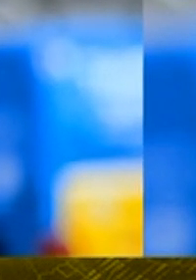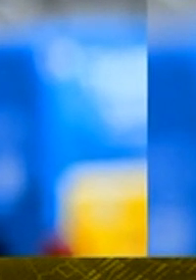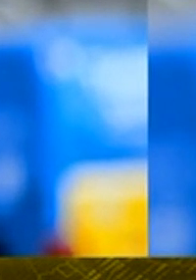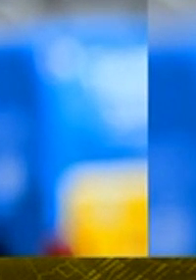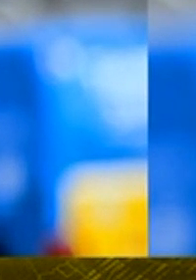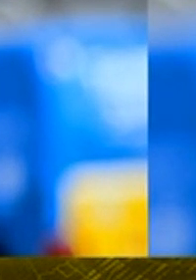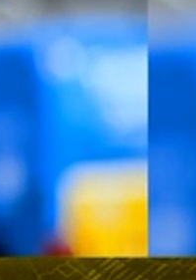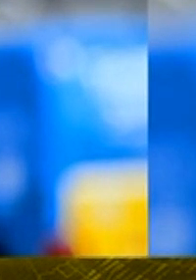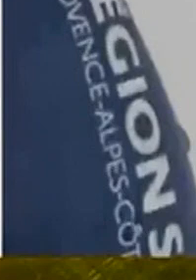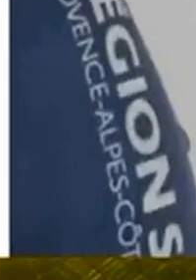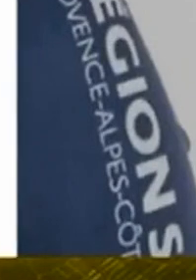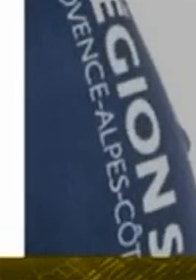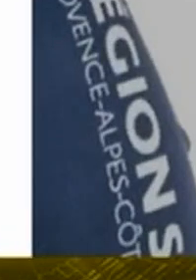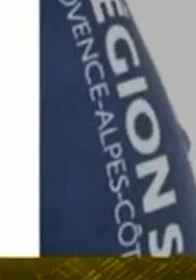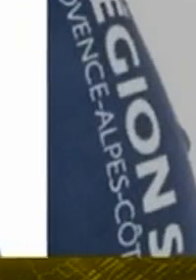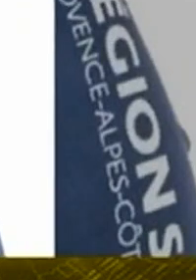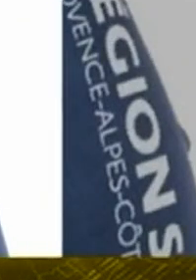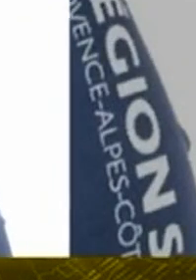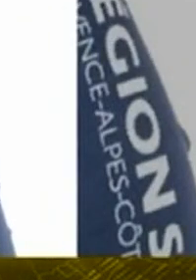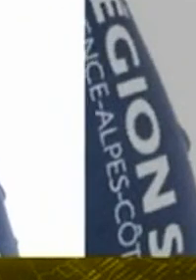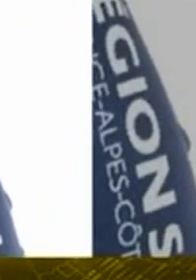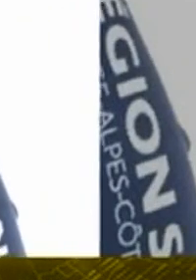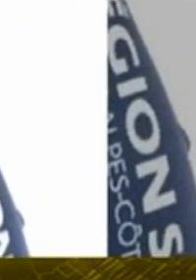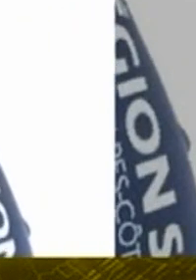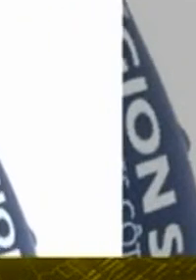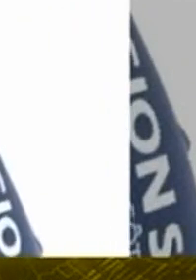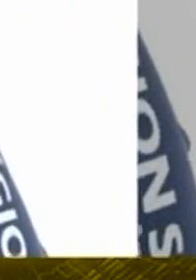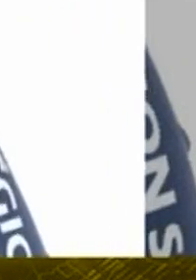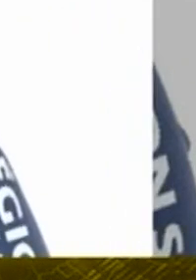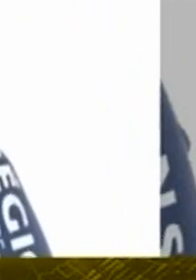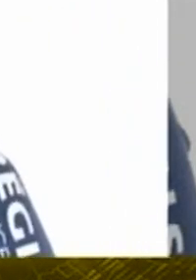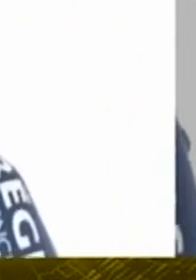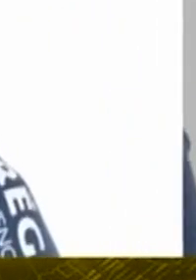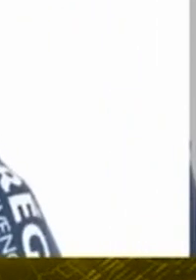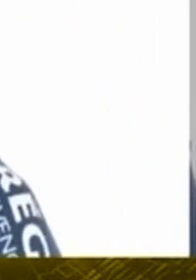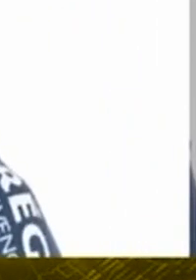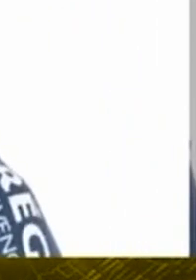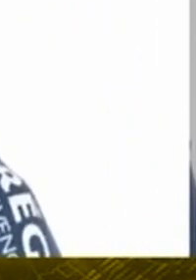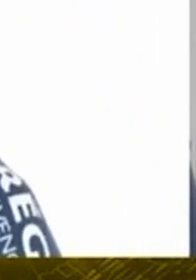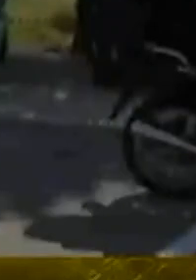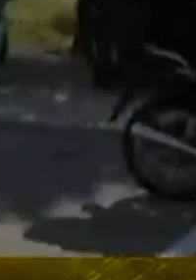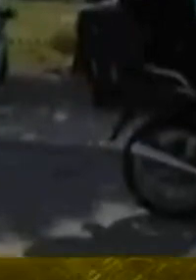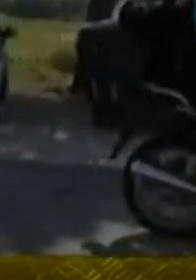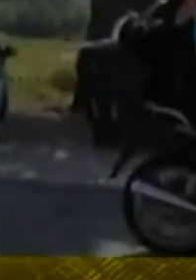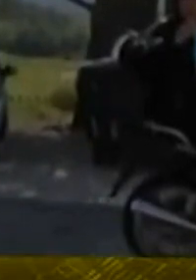تزازم صقابو غبر مريم دما كابغانتا ميتشل تنسكوت مبل 48 درجه حزو درزازميم